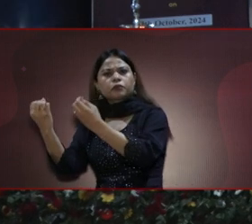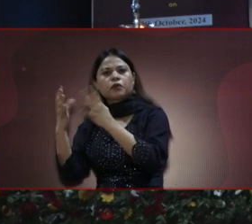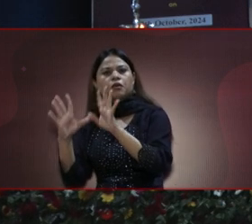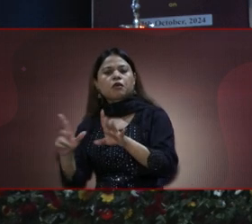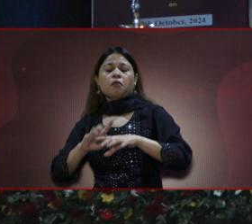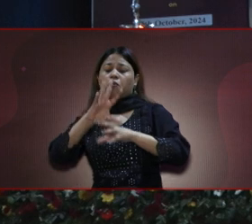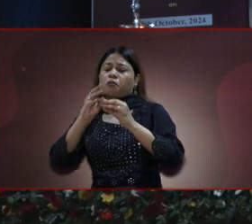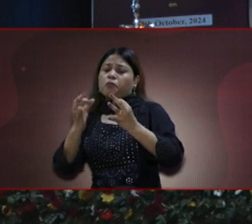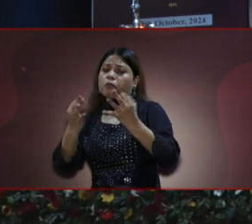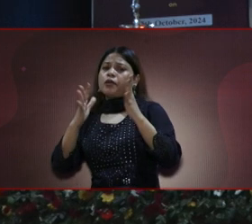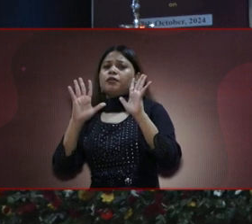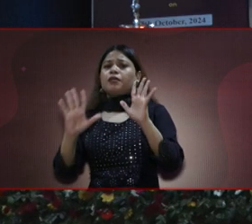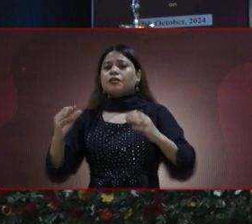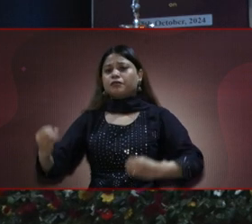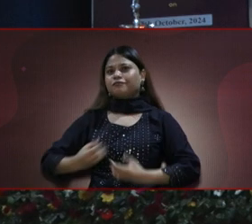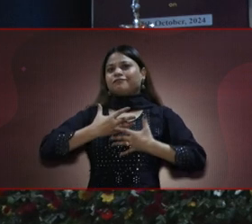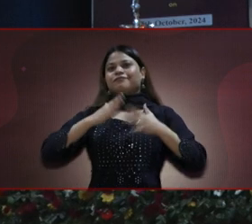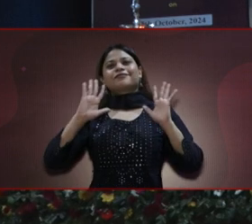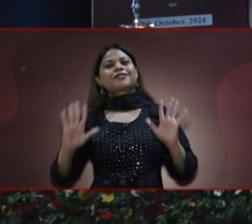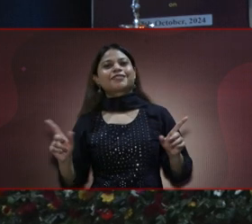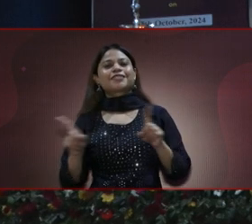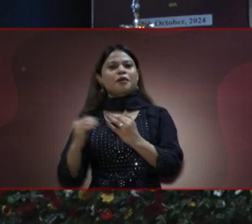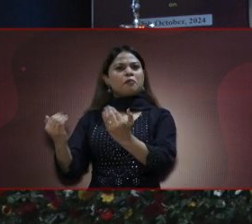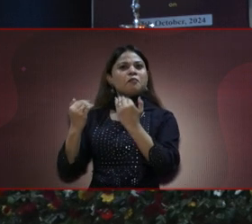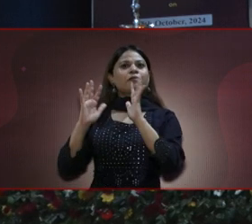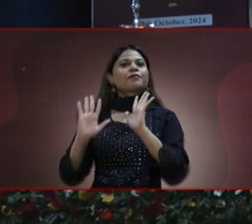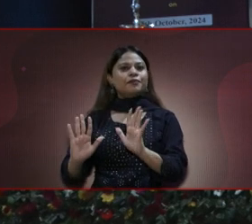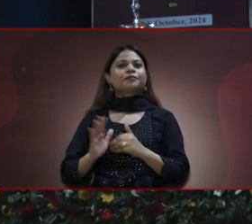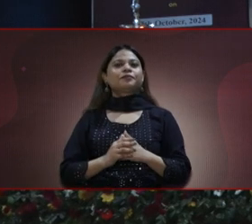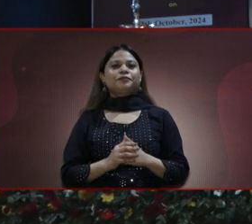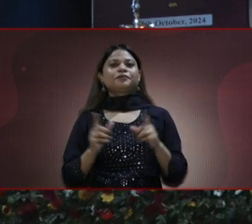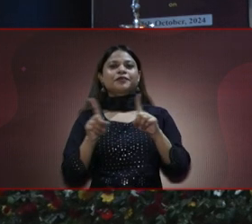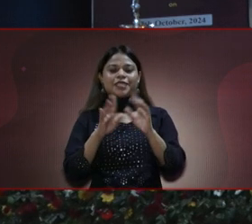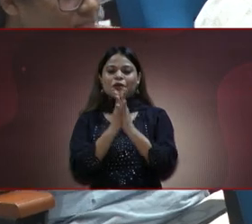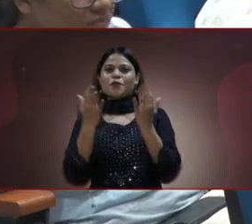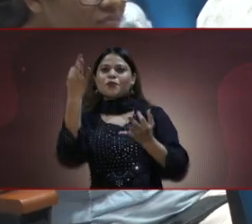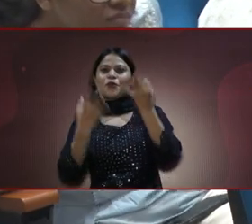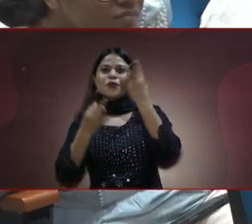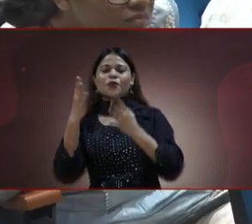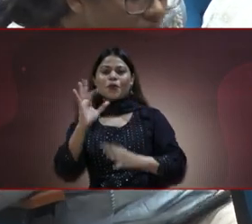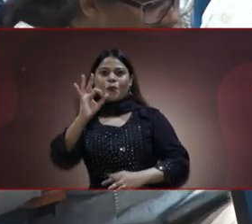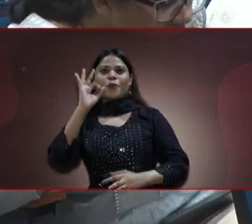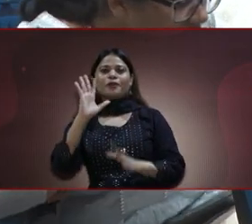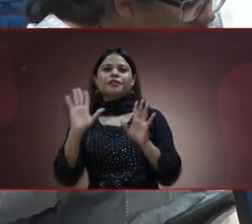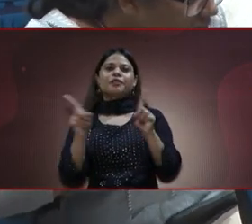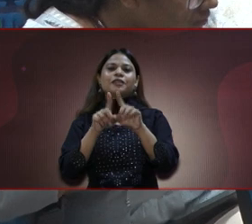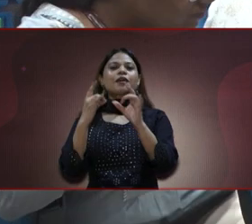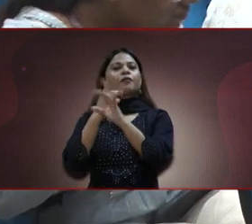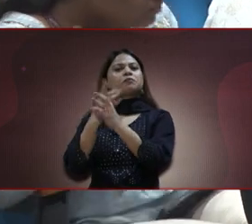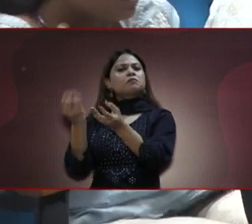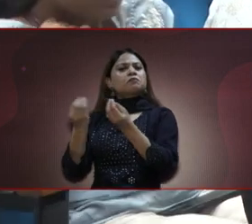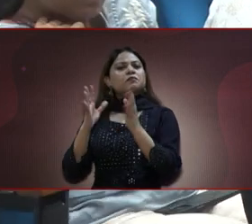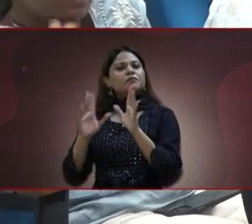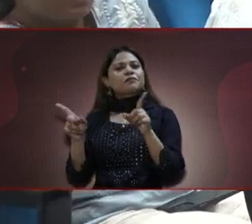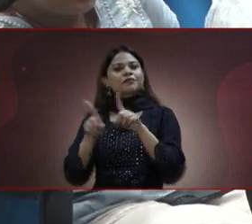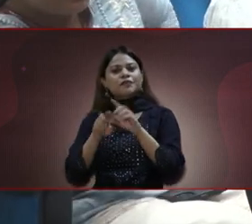वो बहुत ही उत्साहवर्धक है और अच्छी किताबें आ रही हैं और हर लोगों का फीडबैक है कि अच्छी